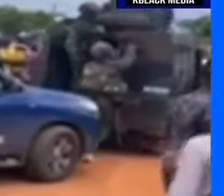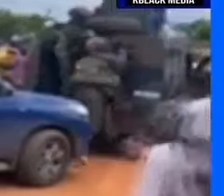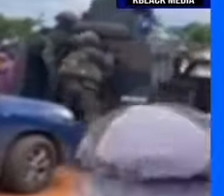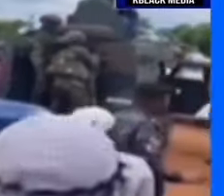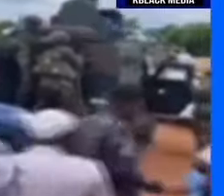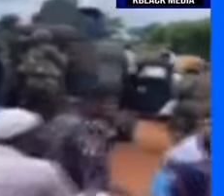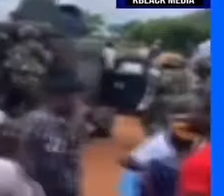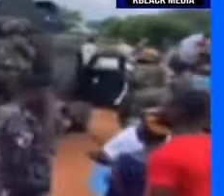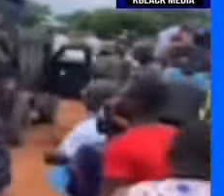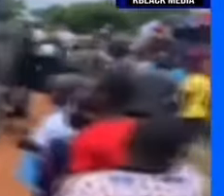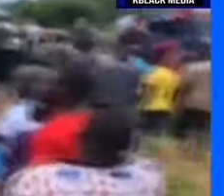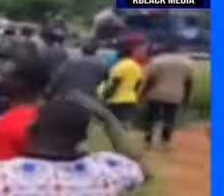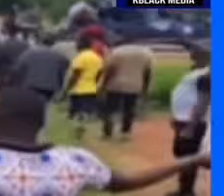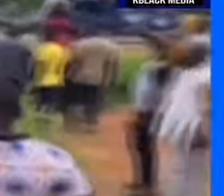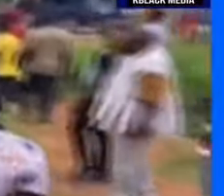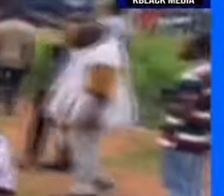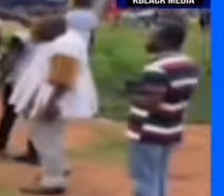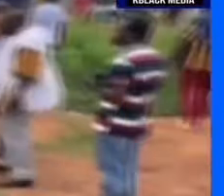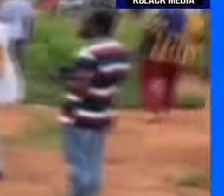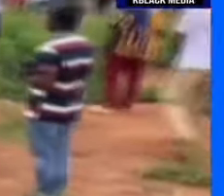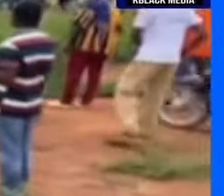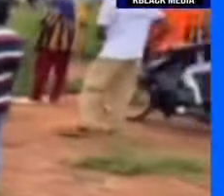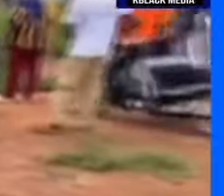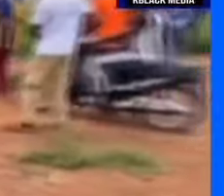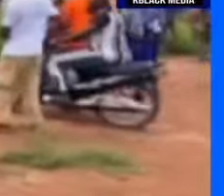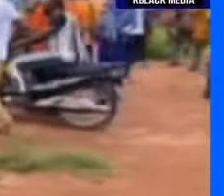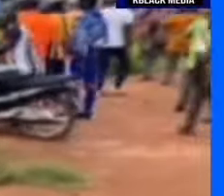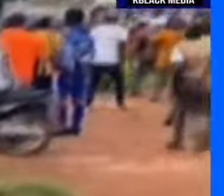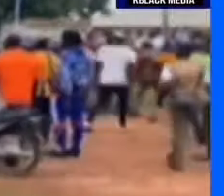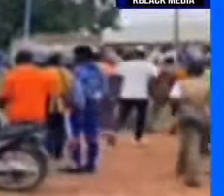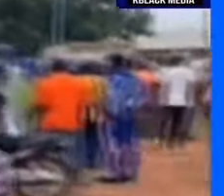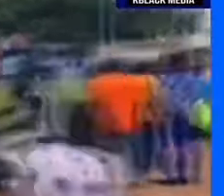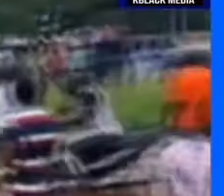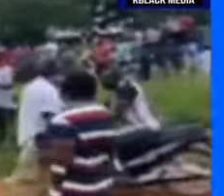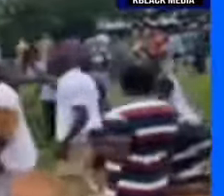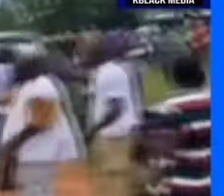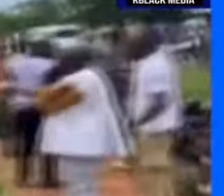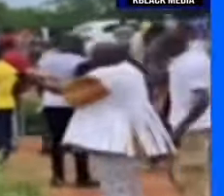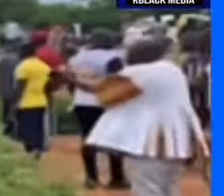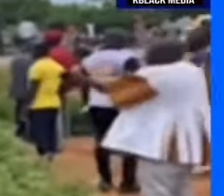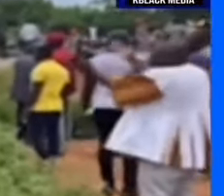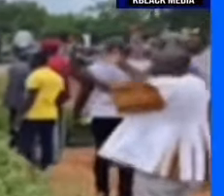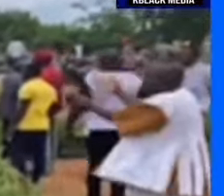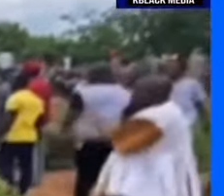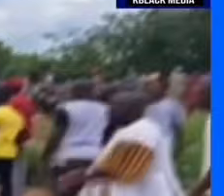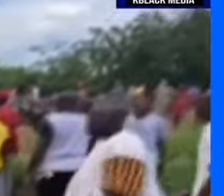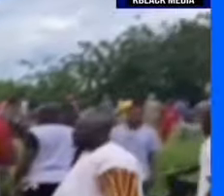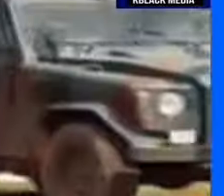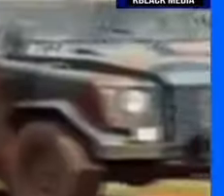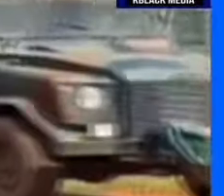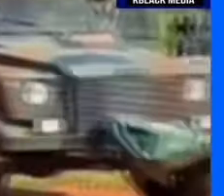no ana eye captain smaje bi ni eye Afia Tagor asopa ye edi asi